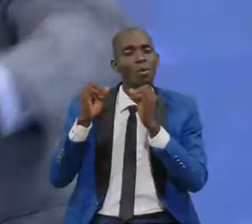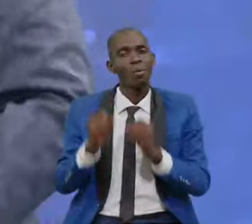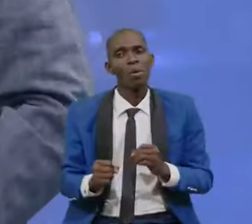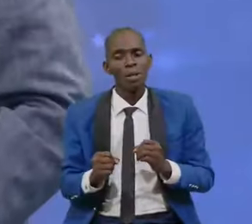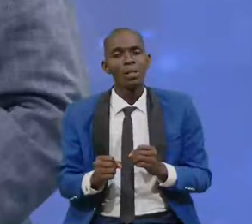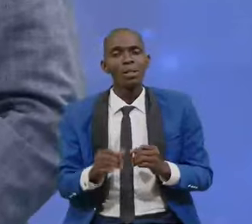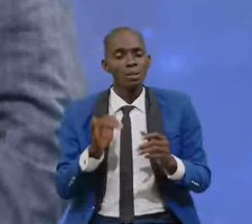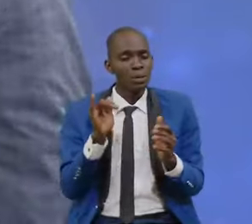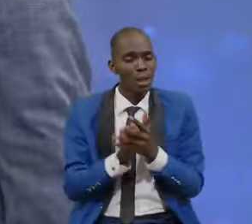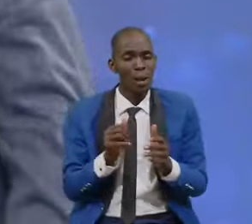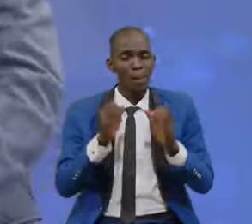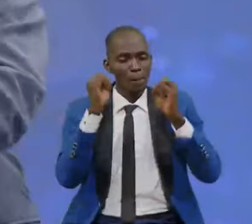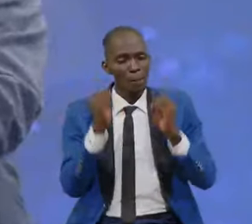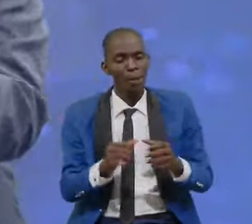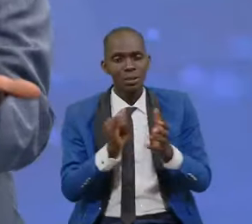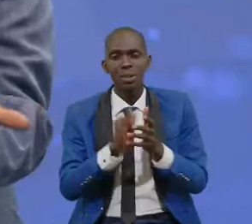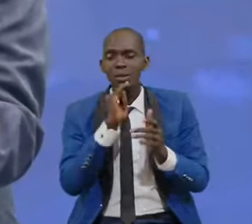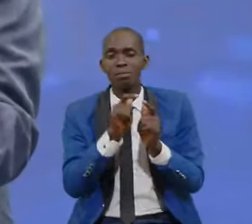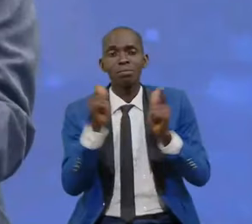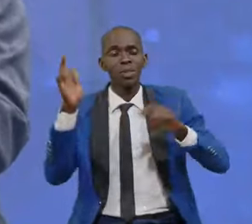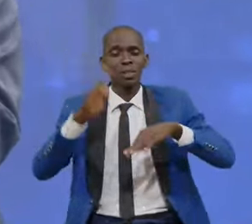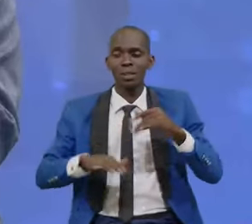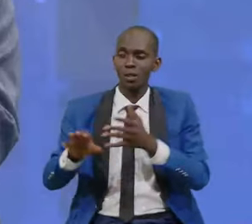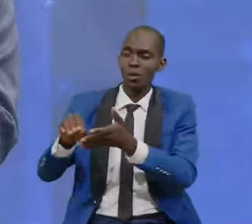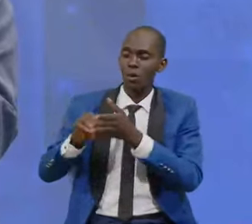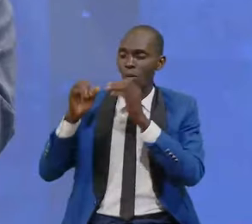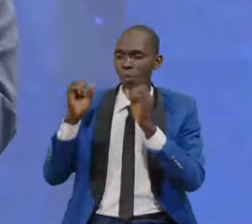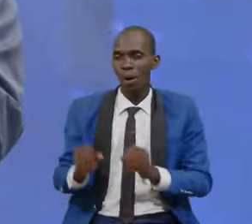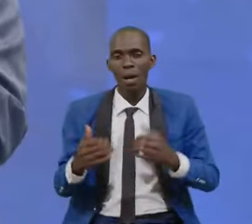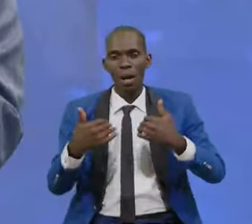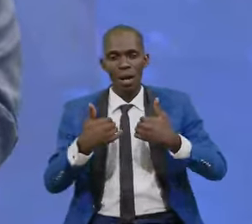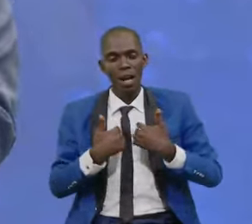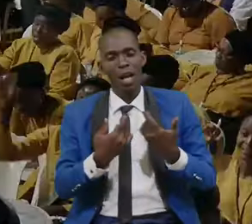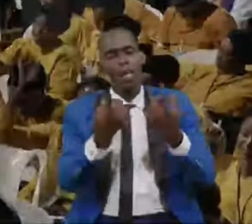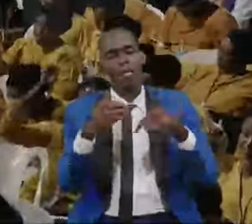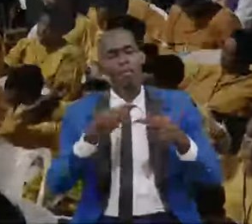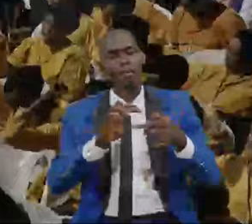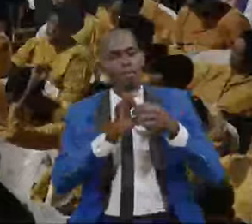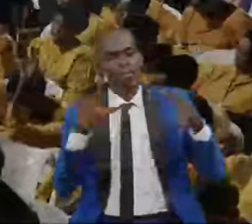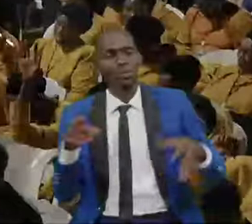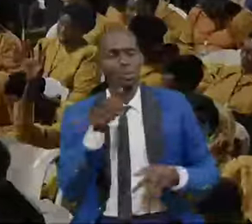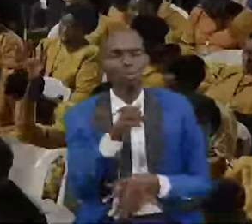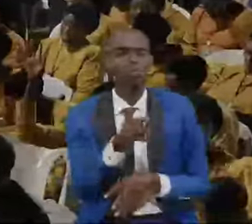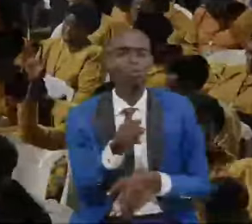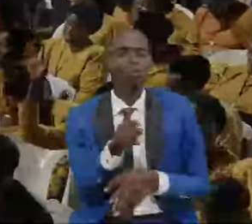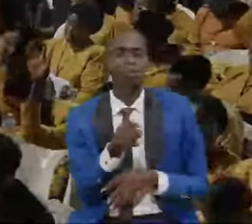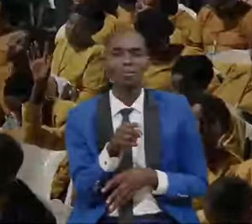plus grande puissance que leur puissance, est venu pour t'affranchir.